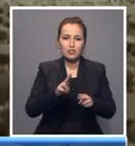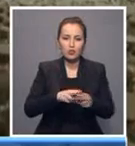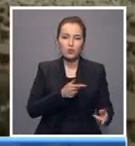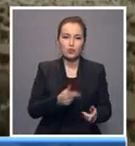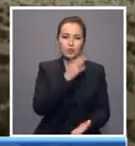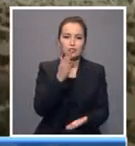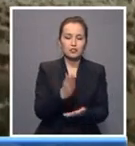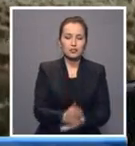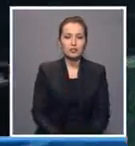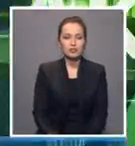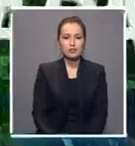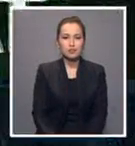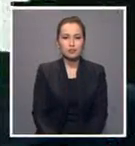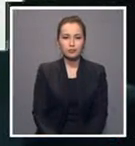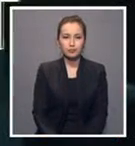дайын.